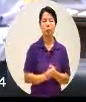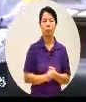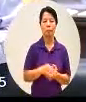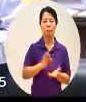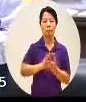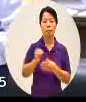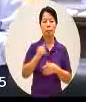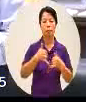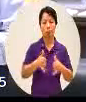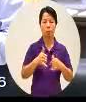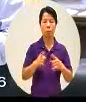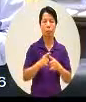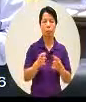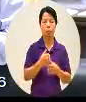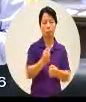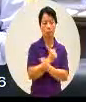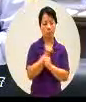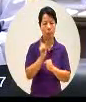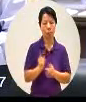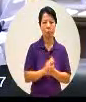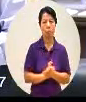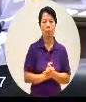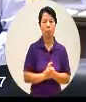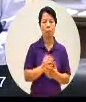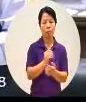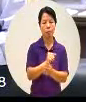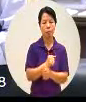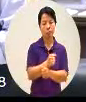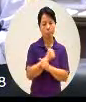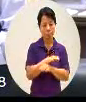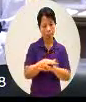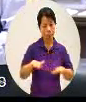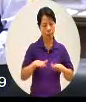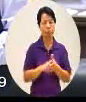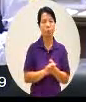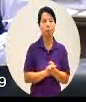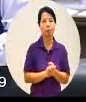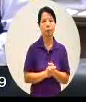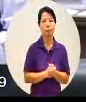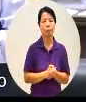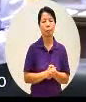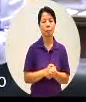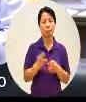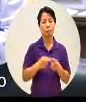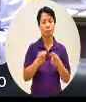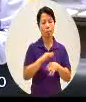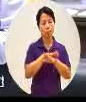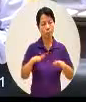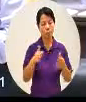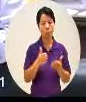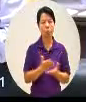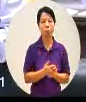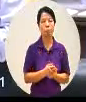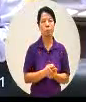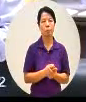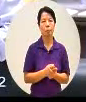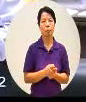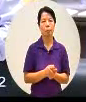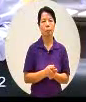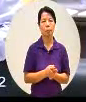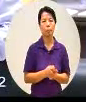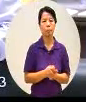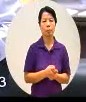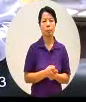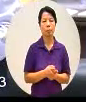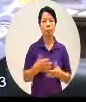用路拢蛮注意啥会？注意安全尔啦，要注意啥？如何可以安全？来，